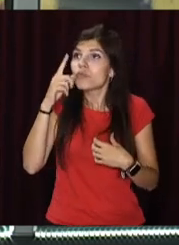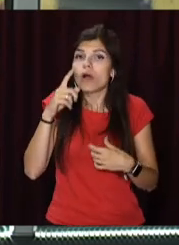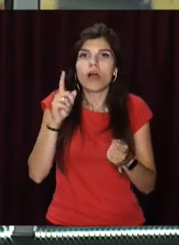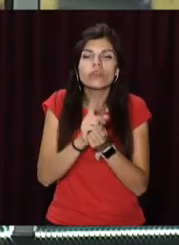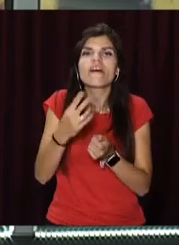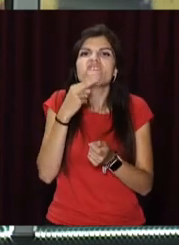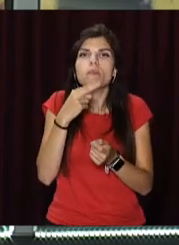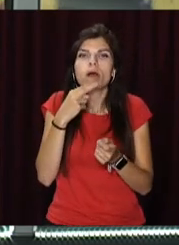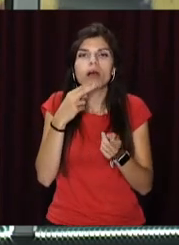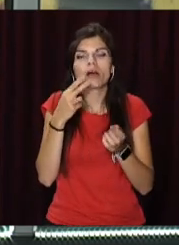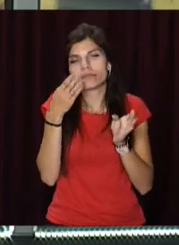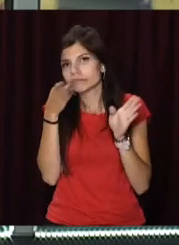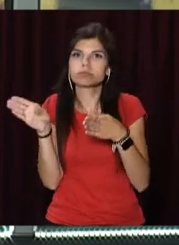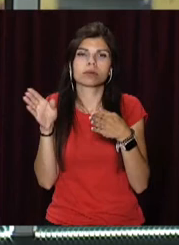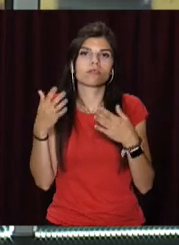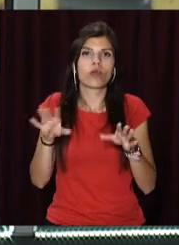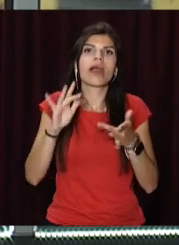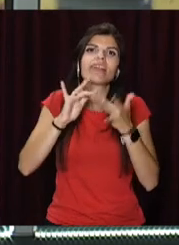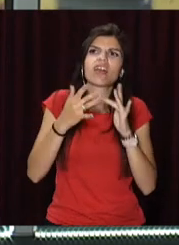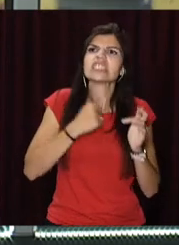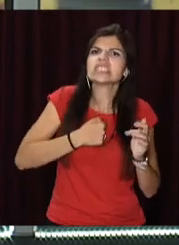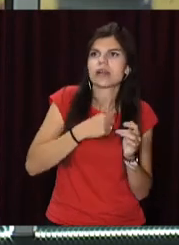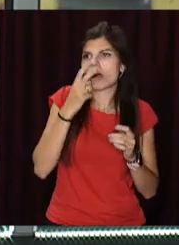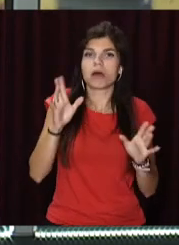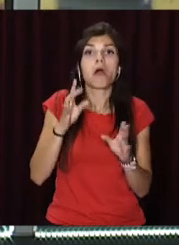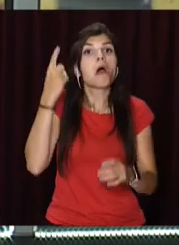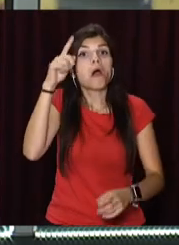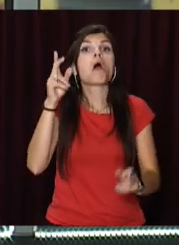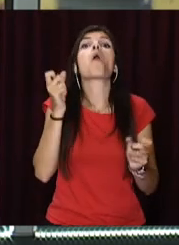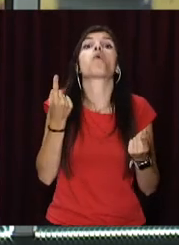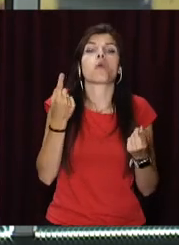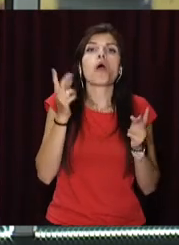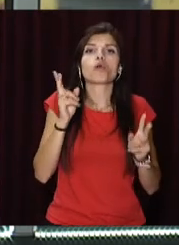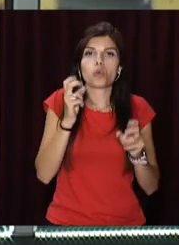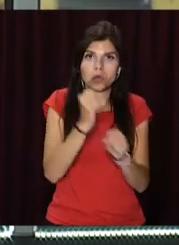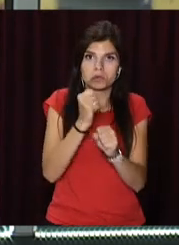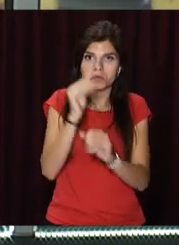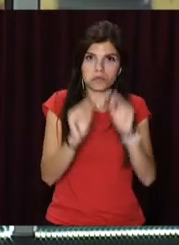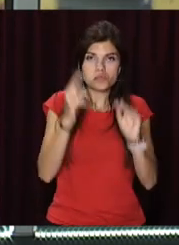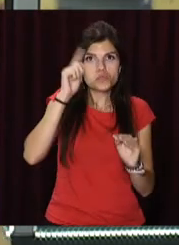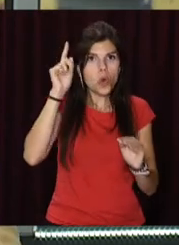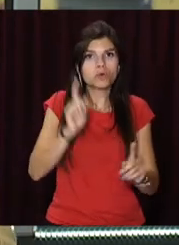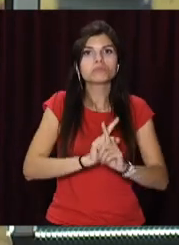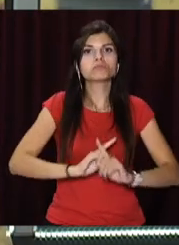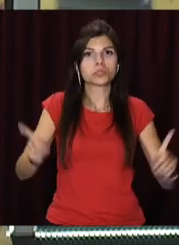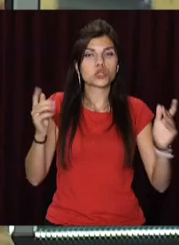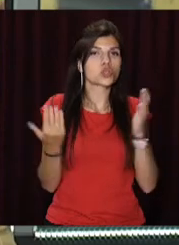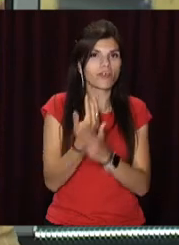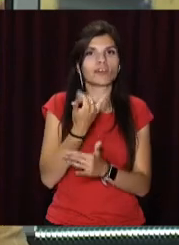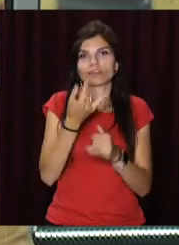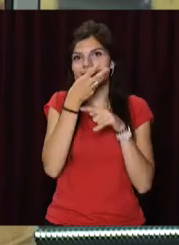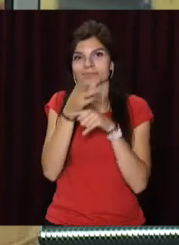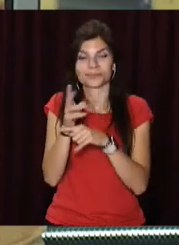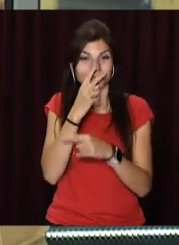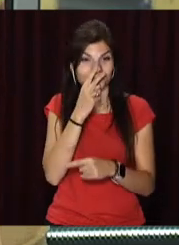увагу малечі від агресивного контенту в інтернеті. Як зародилася ідея та хто працював над створенням мультфільму, розкаже наша Дар'я